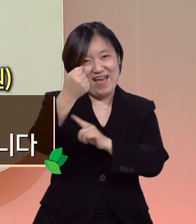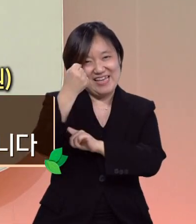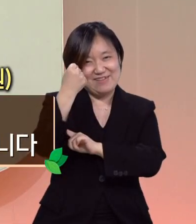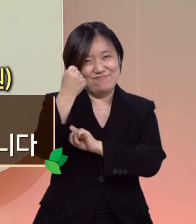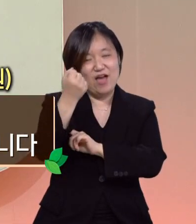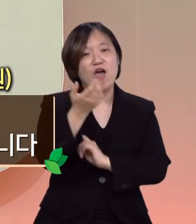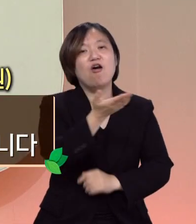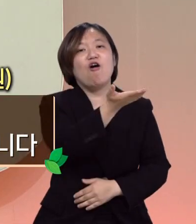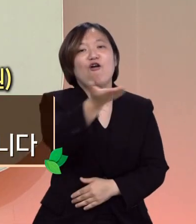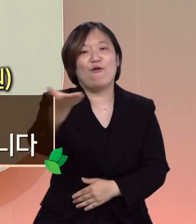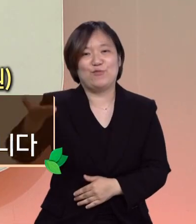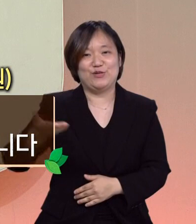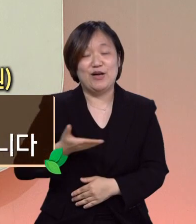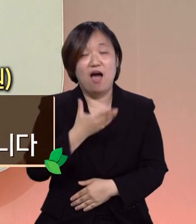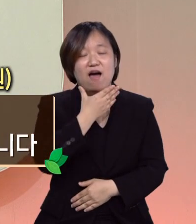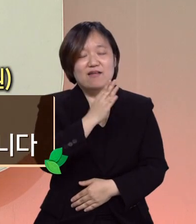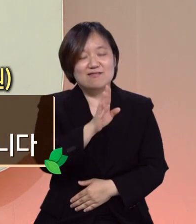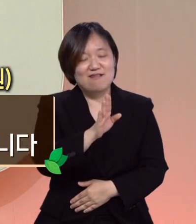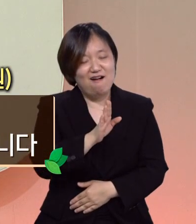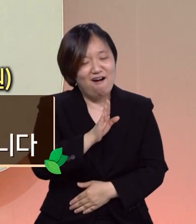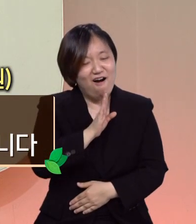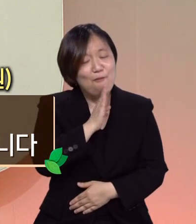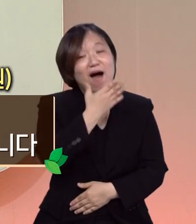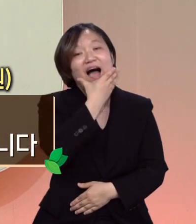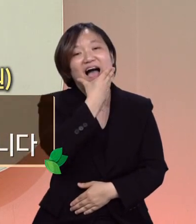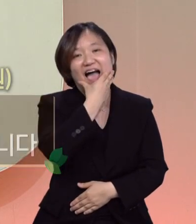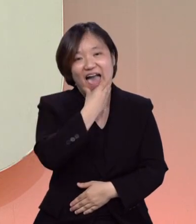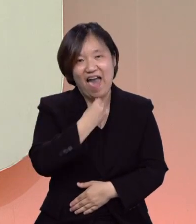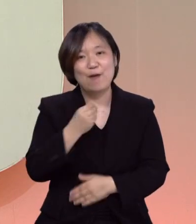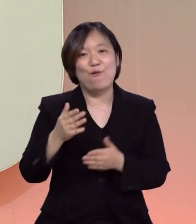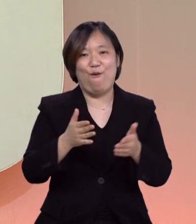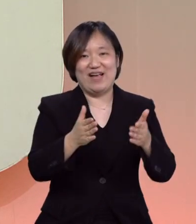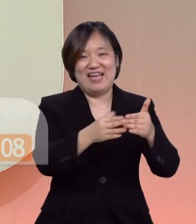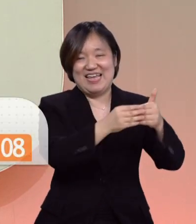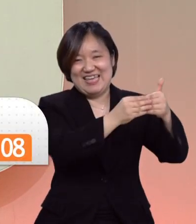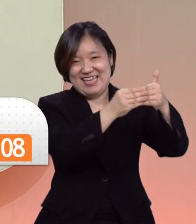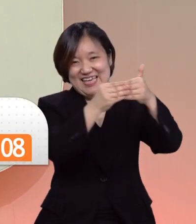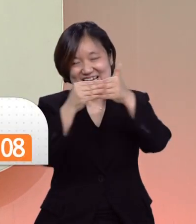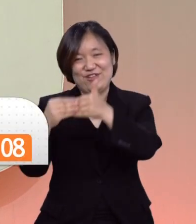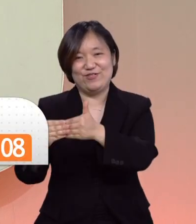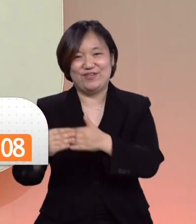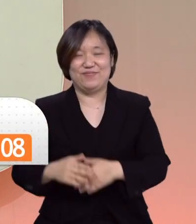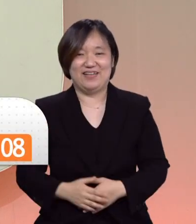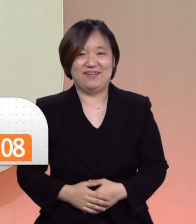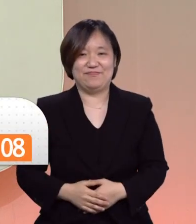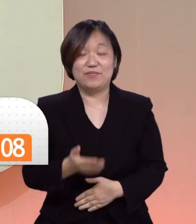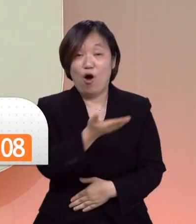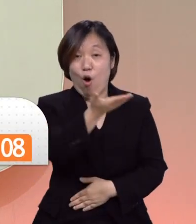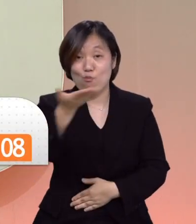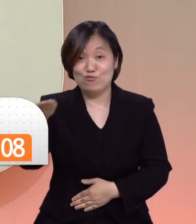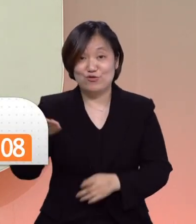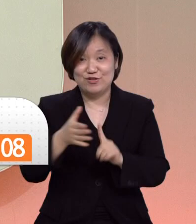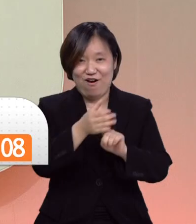여러분들을 진정한 행복의 길로 이끌어 줄 것입니다 여러분